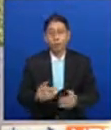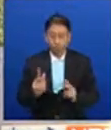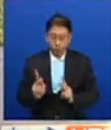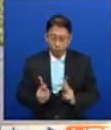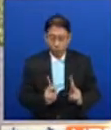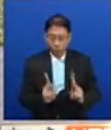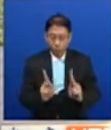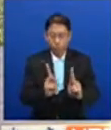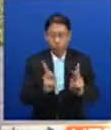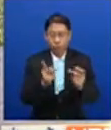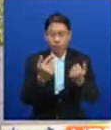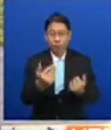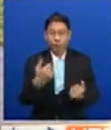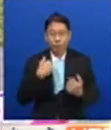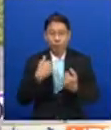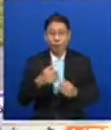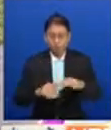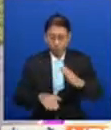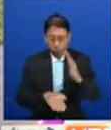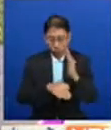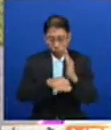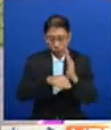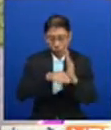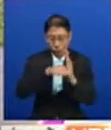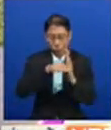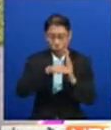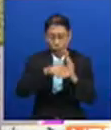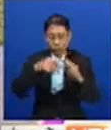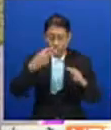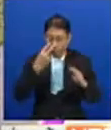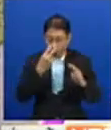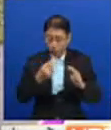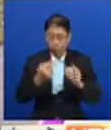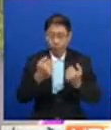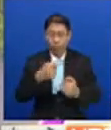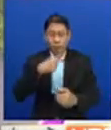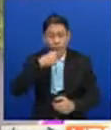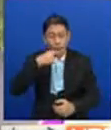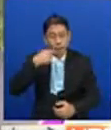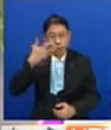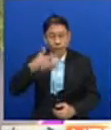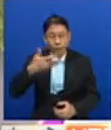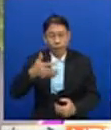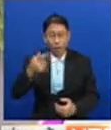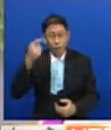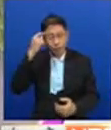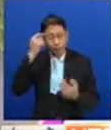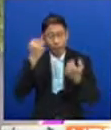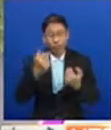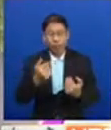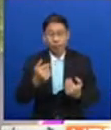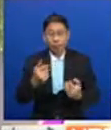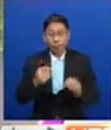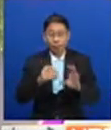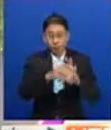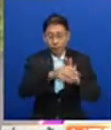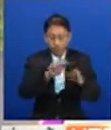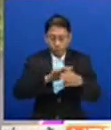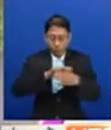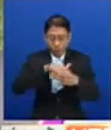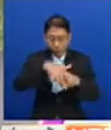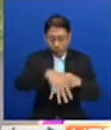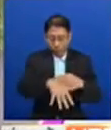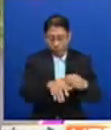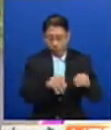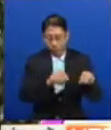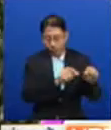พีพัฒน์ในขณะนี้มีสภาพตื้นเขินสามารถเห็นสันดอนกลางน้ำสำหรับน้ำที่รับมาจากเขื่อนพระราม6จะไหล